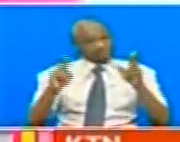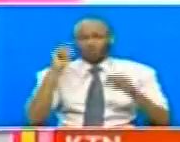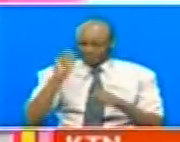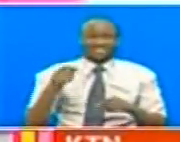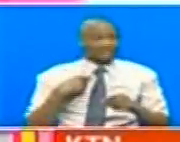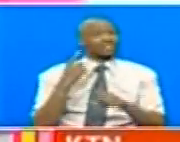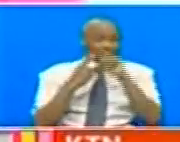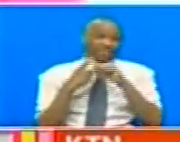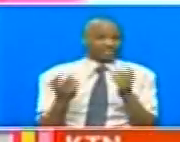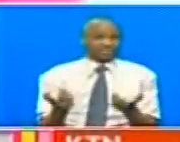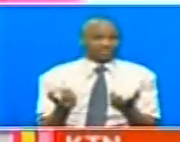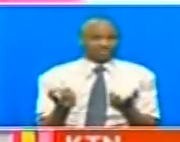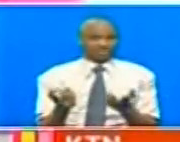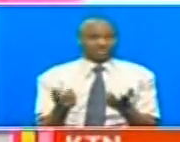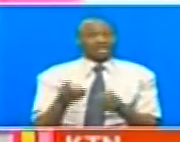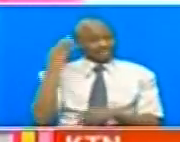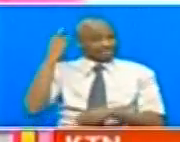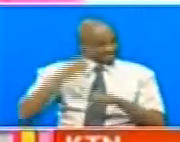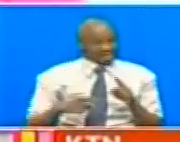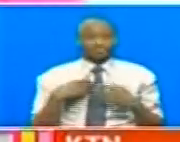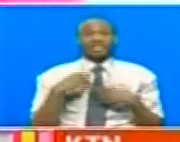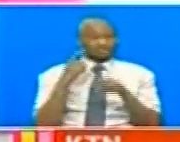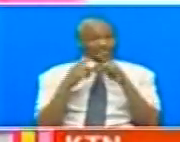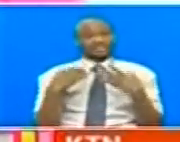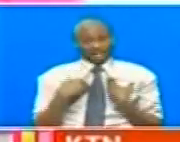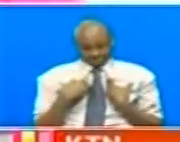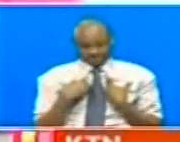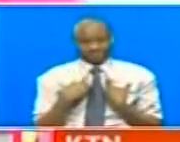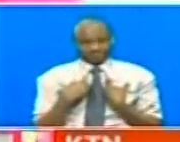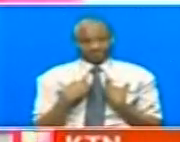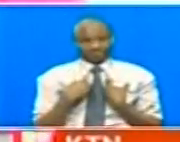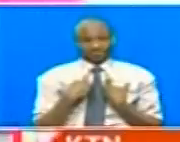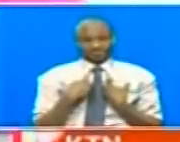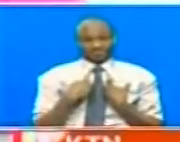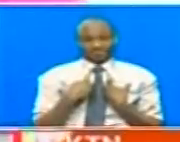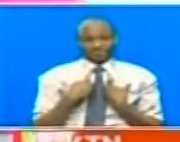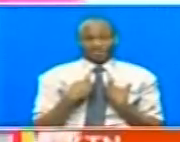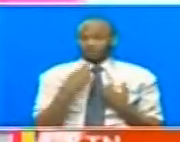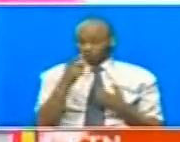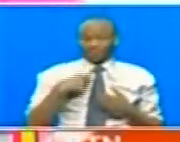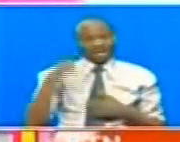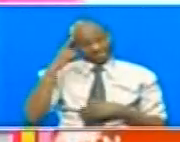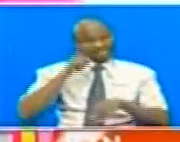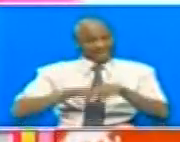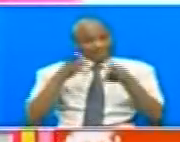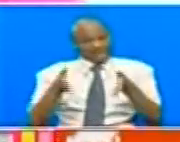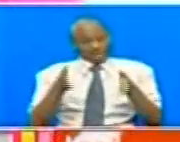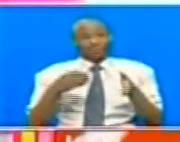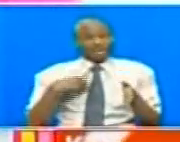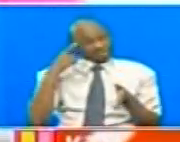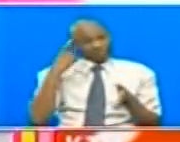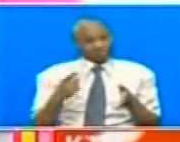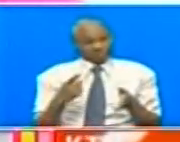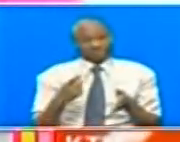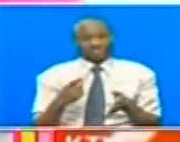experience. Like last year, I lost some few seconds to Wilson. So I think this time I have done